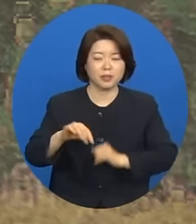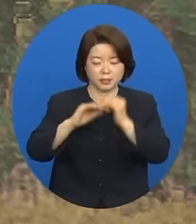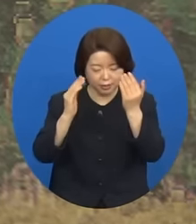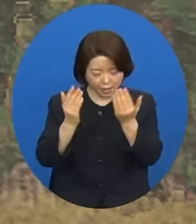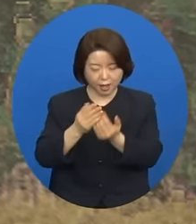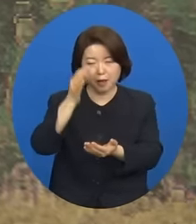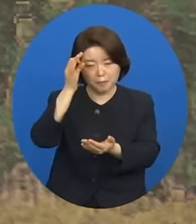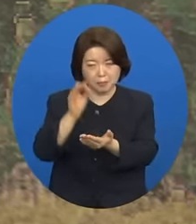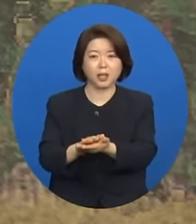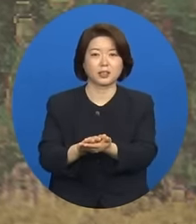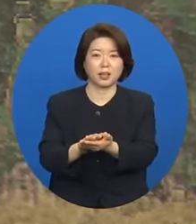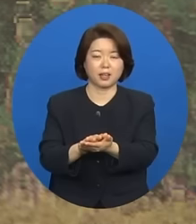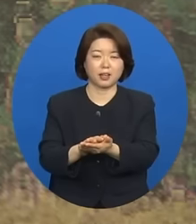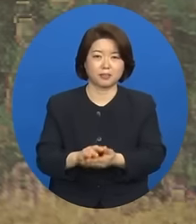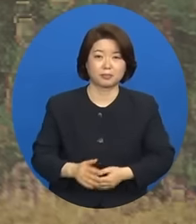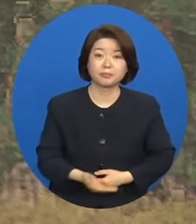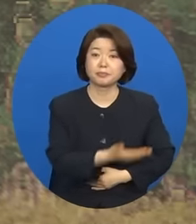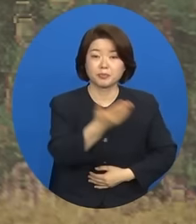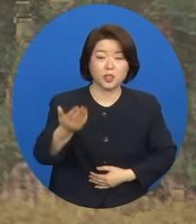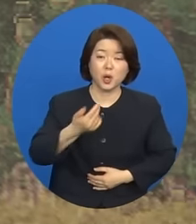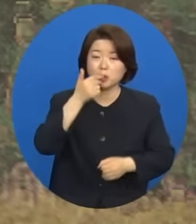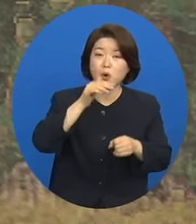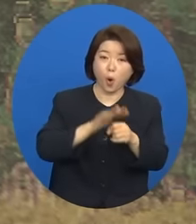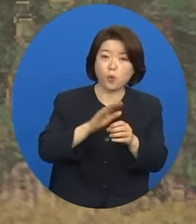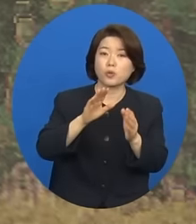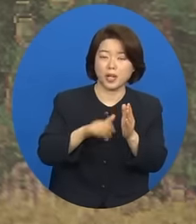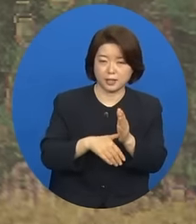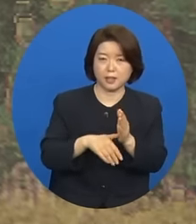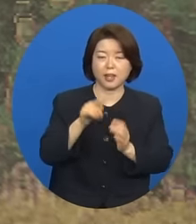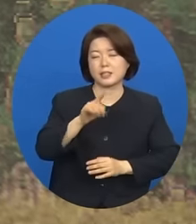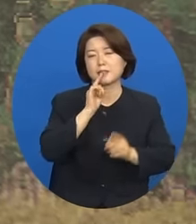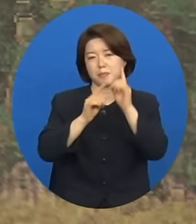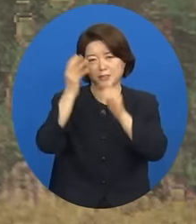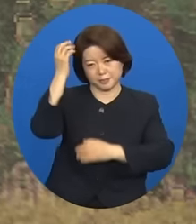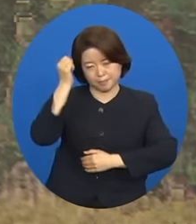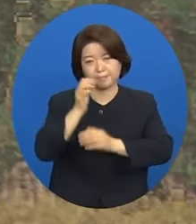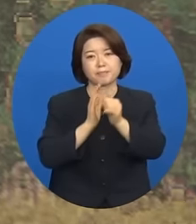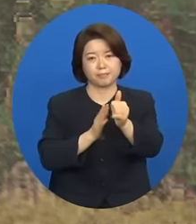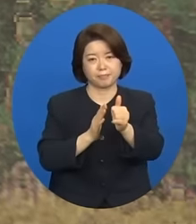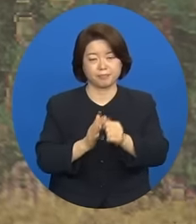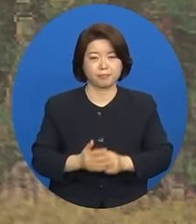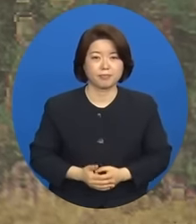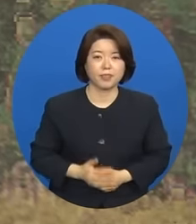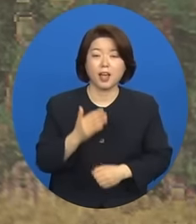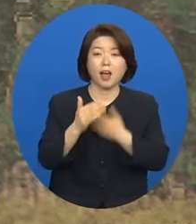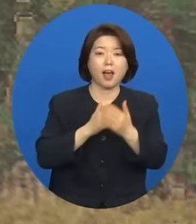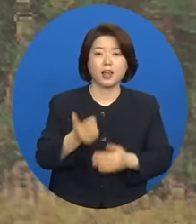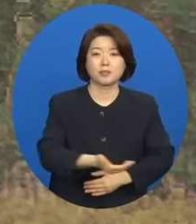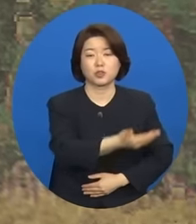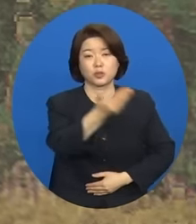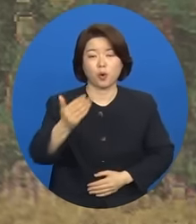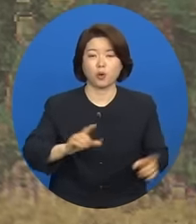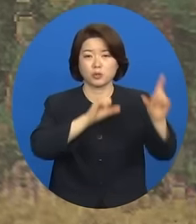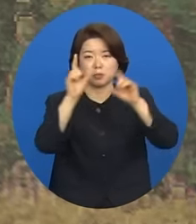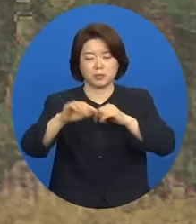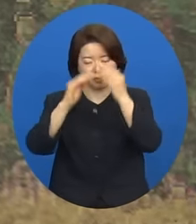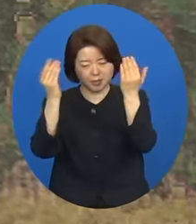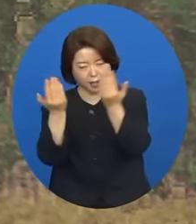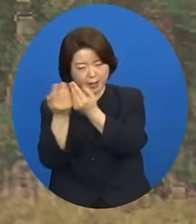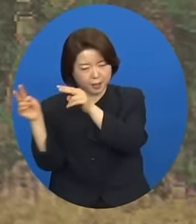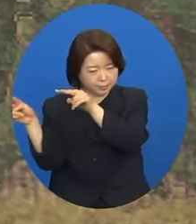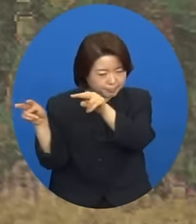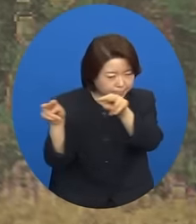여러분 억울하실 때 이 말씀을 기억하십시오. 하나님이 여러분의 삶을 다 지켜보셨습니다.